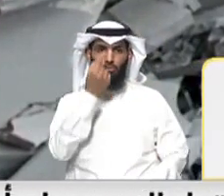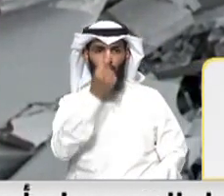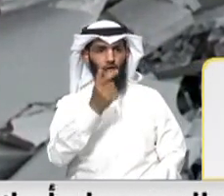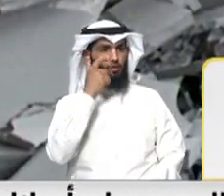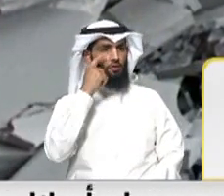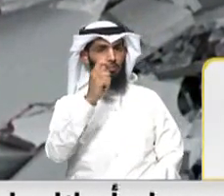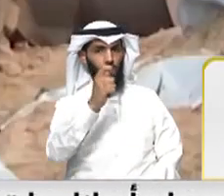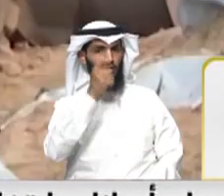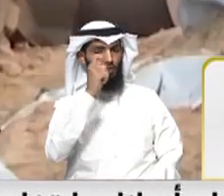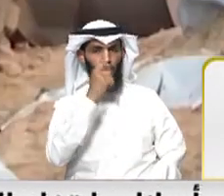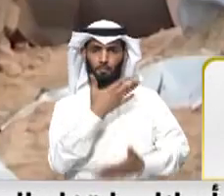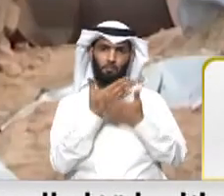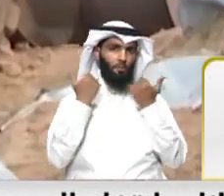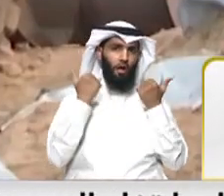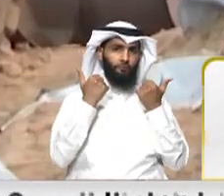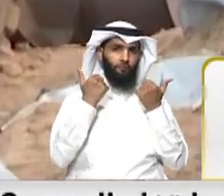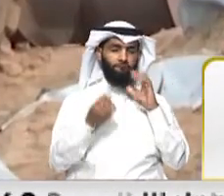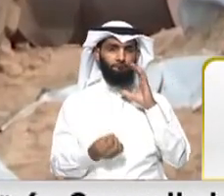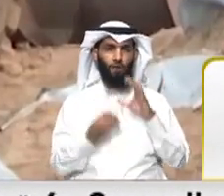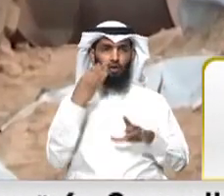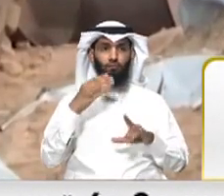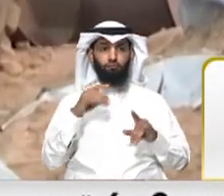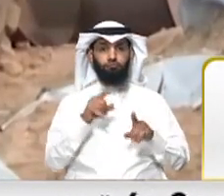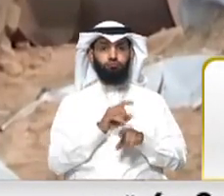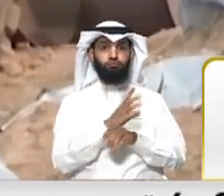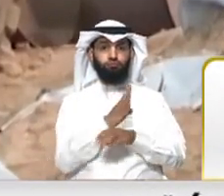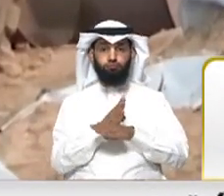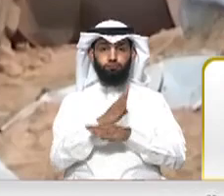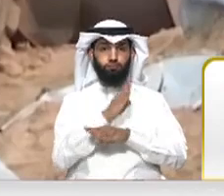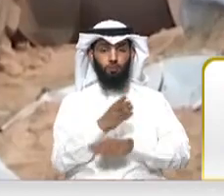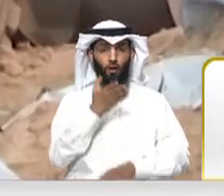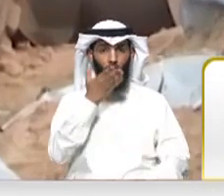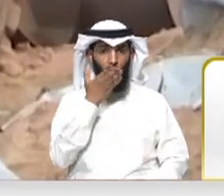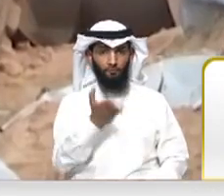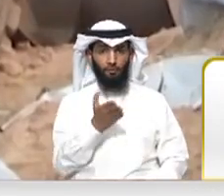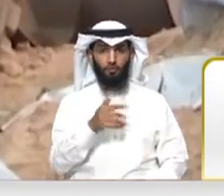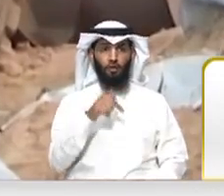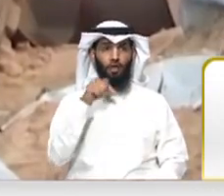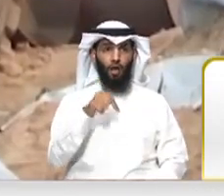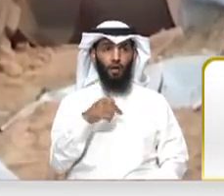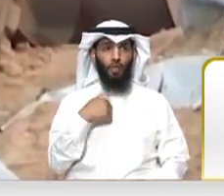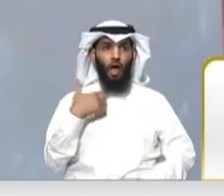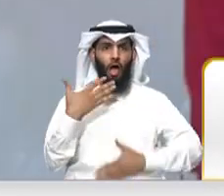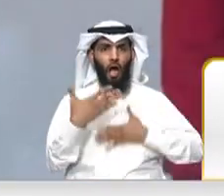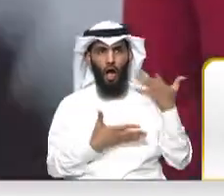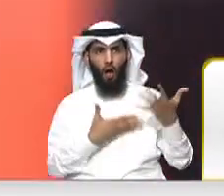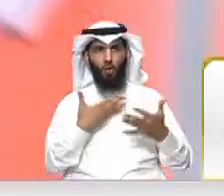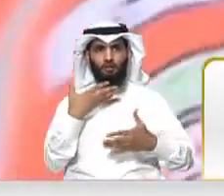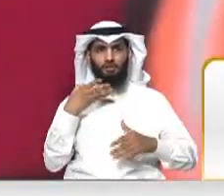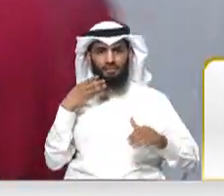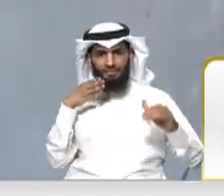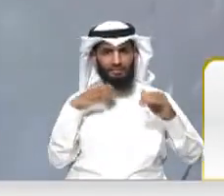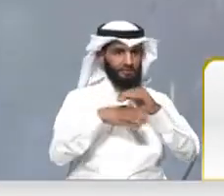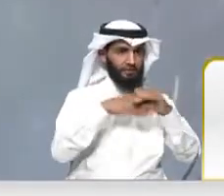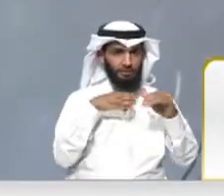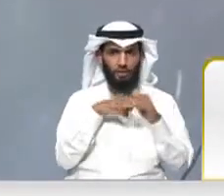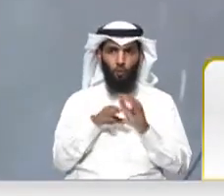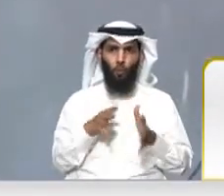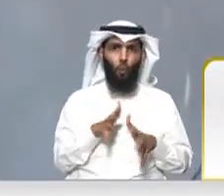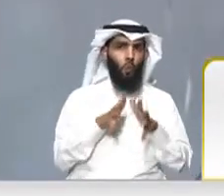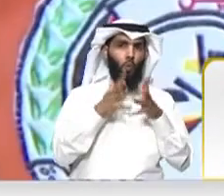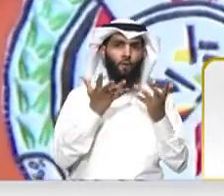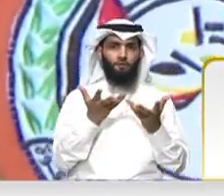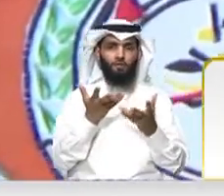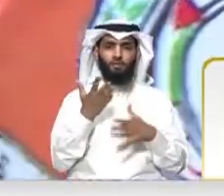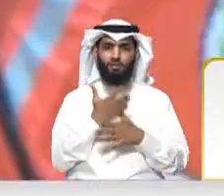النازحين الاحتماء بها ونزحوا إليها لتكون محطتهم الأخيرة وسط استمرار المجازر